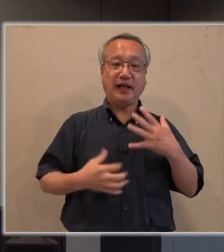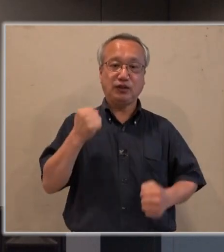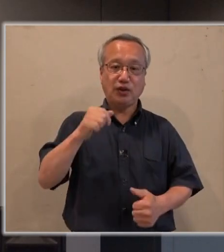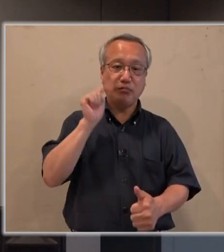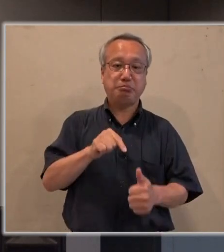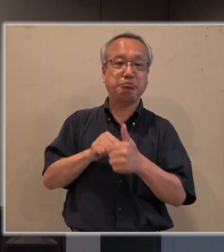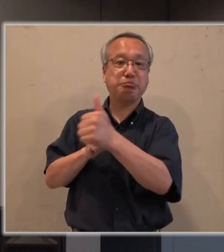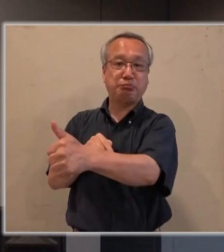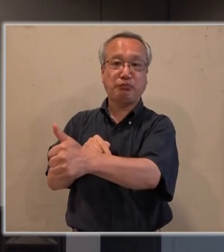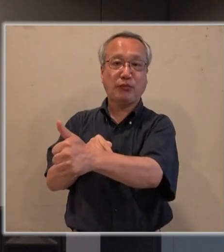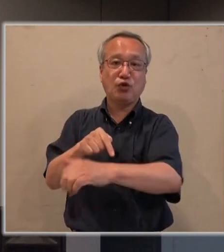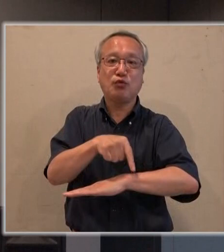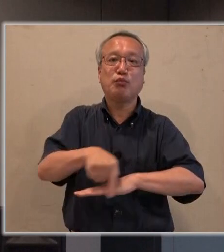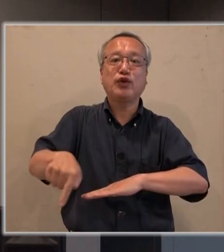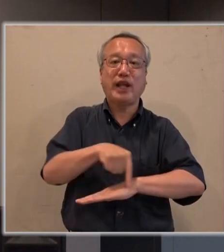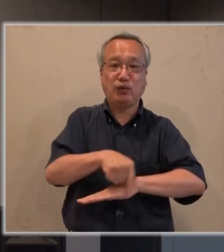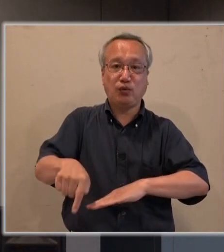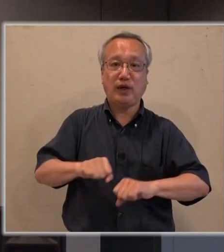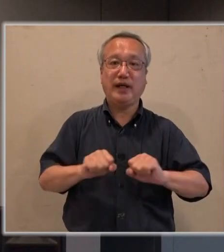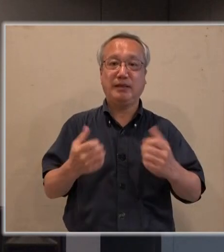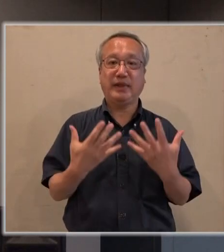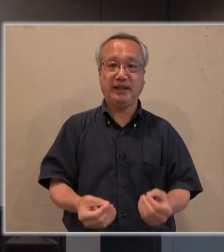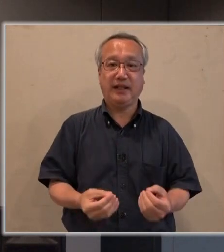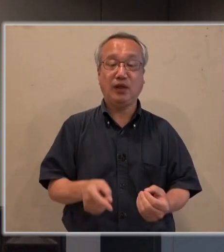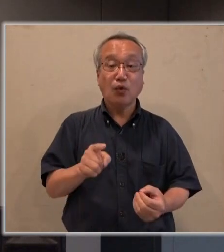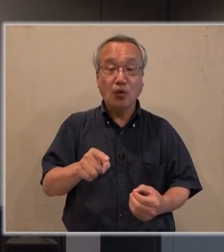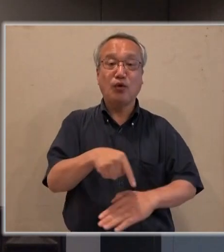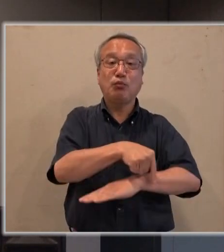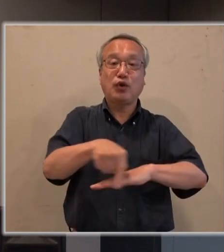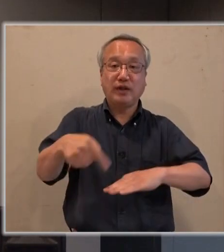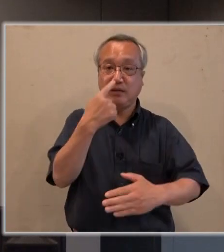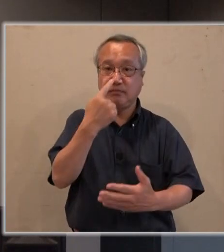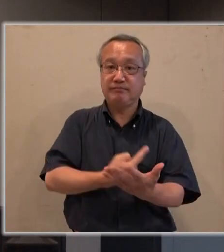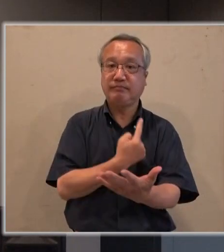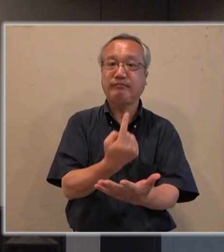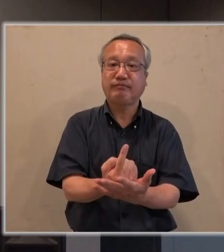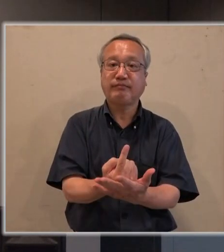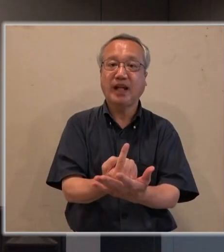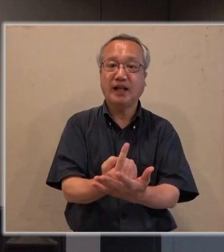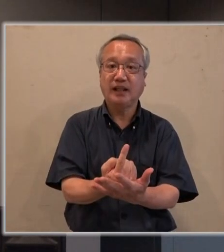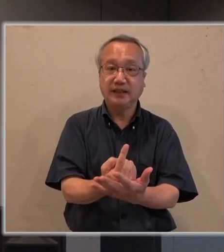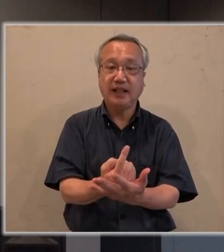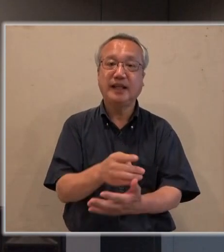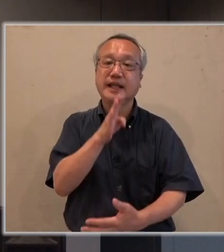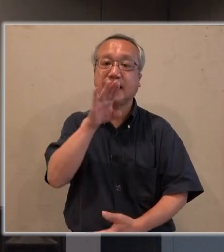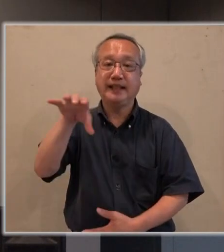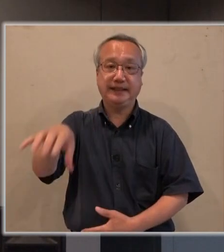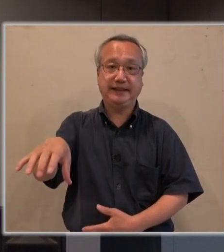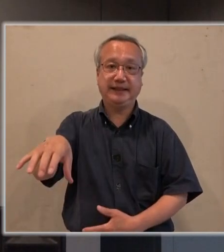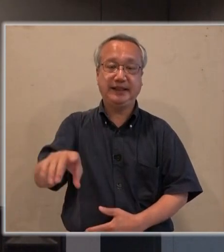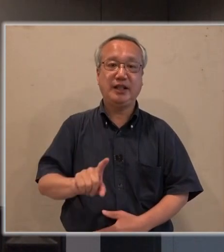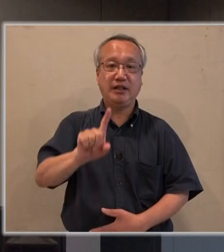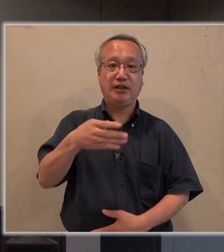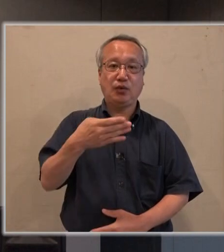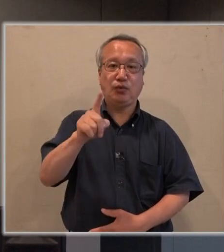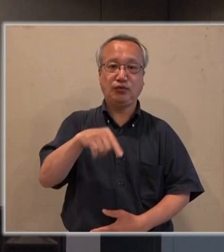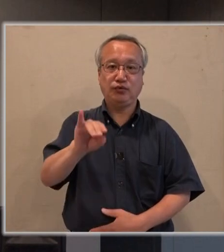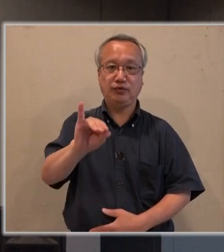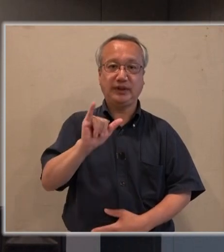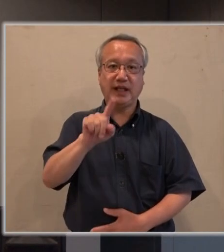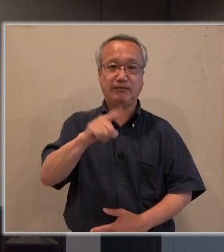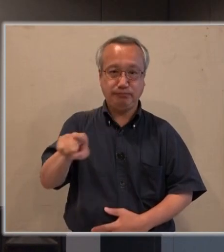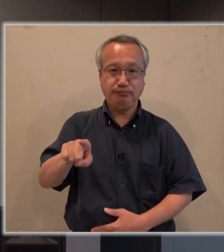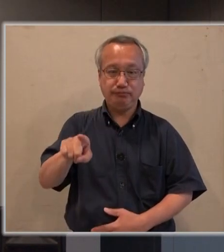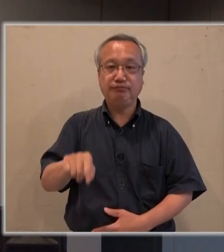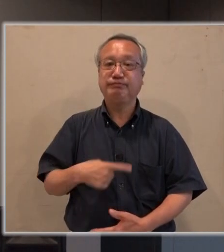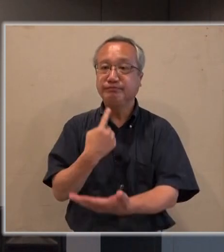、そのプロジェクトがありました。私はそのプロジェクトに参加させていただいて、現地に、ピョンチャンの現地に行ってパラリン